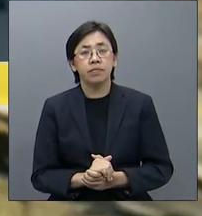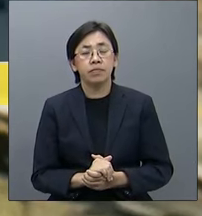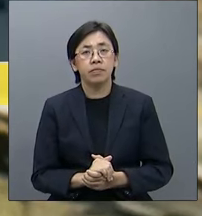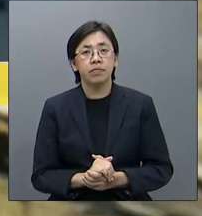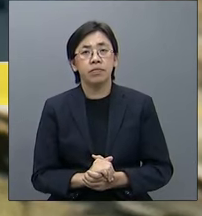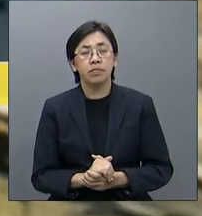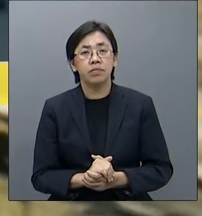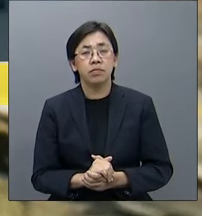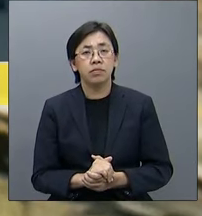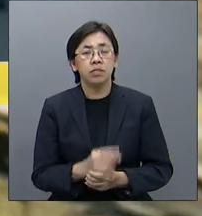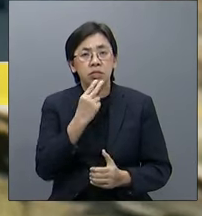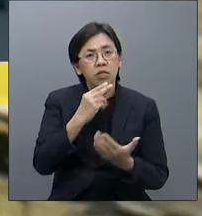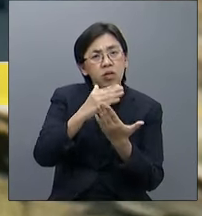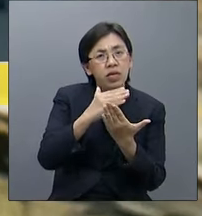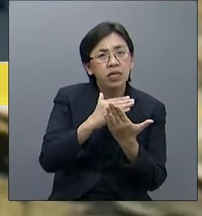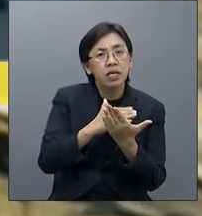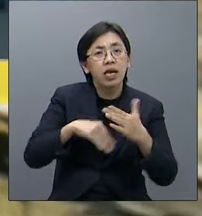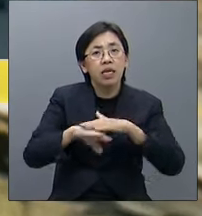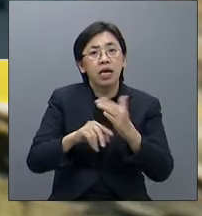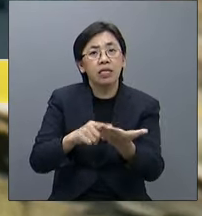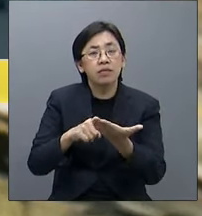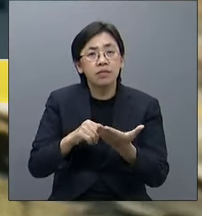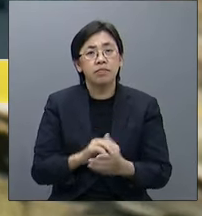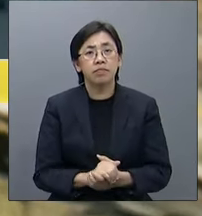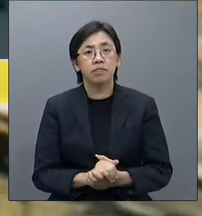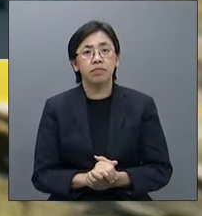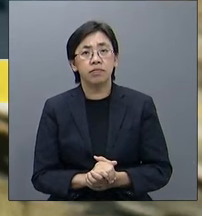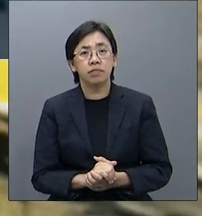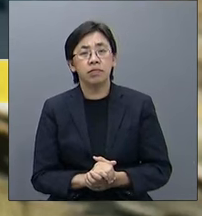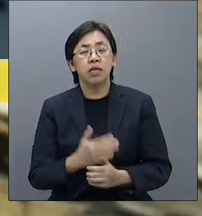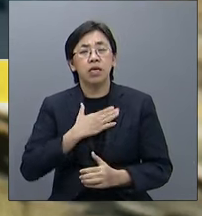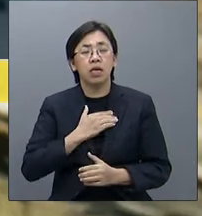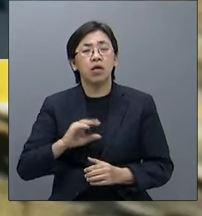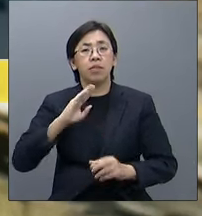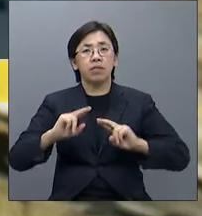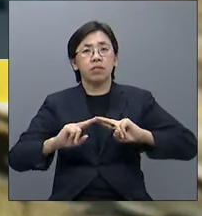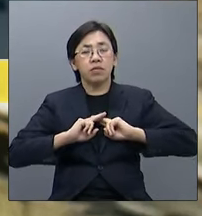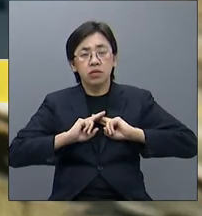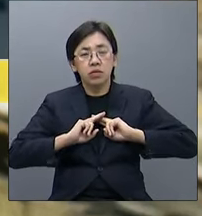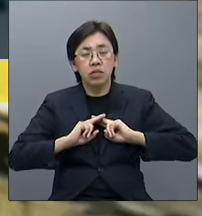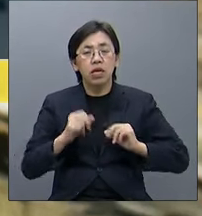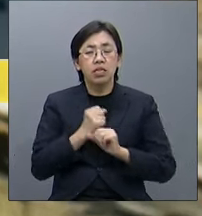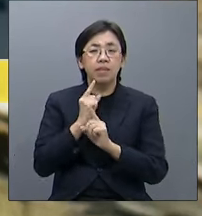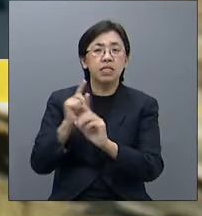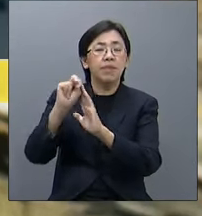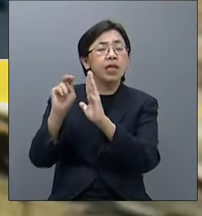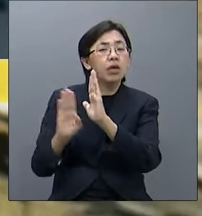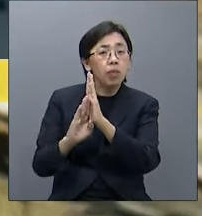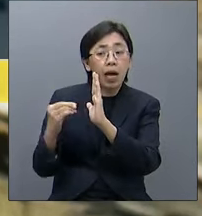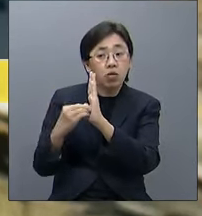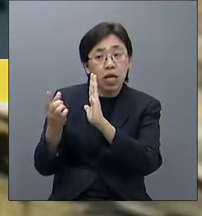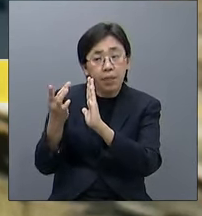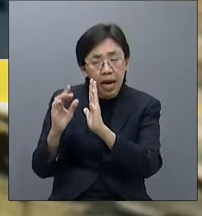ที่เขาแจ้งเรามาเป็นทางการด้วยนะครับก็เราก็เป็นเอกชนนะครับก็รับมีนโยบายอย่างไรหมายถึงกทม.นะ